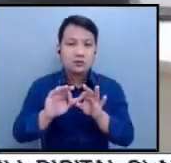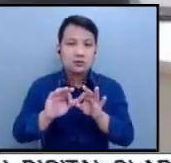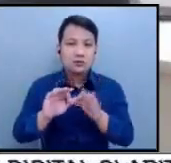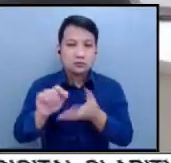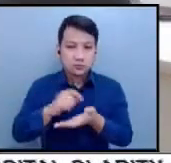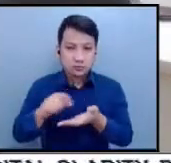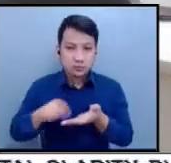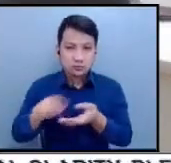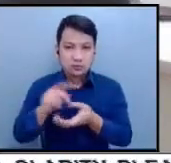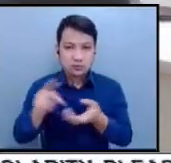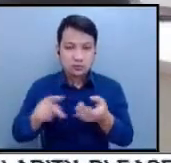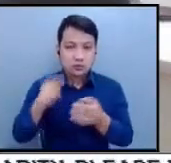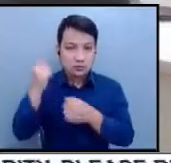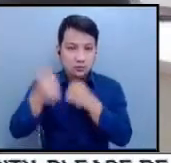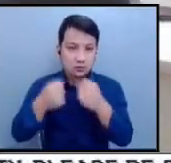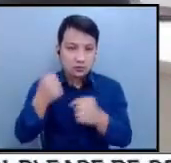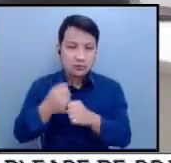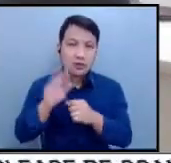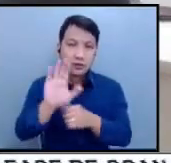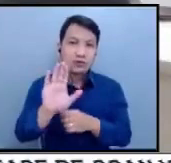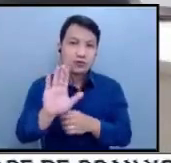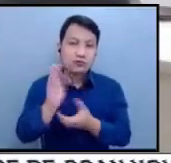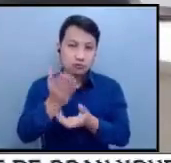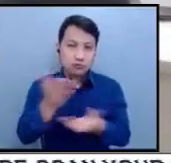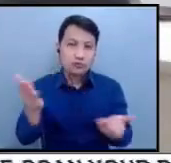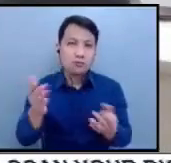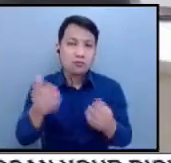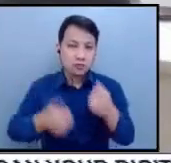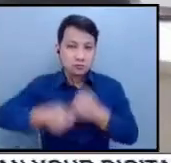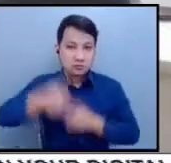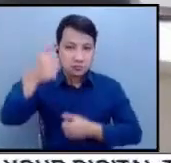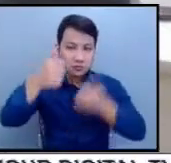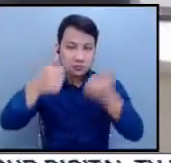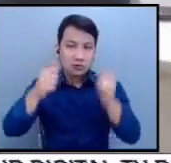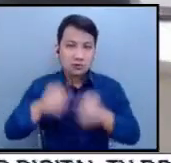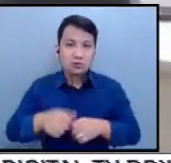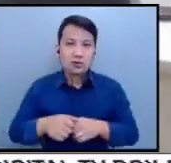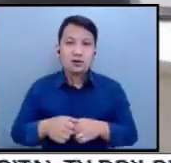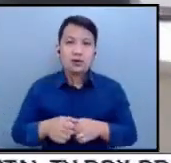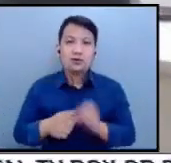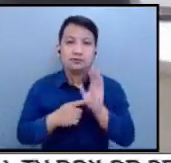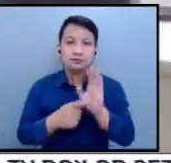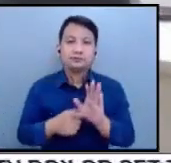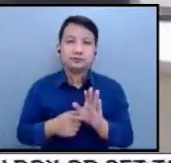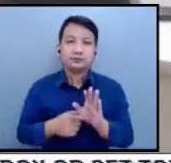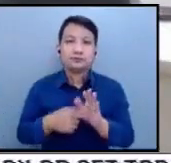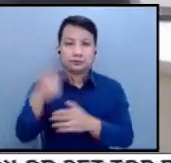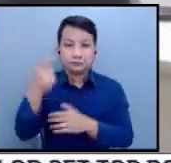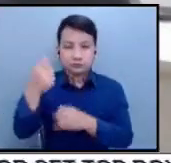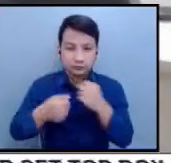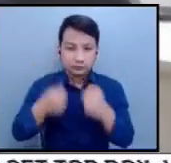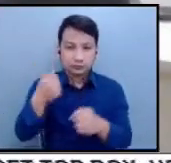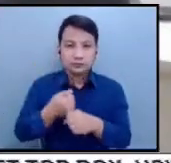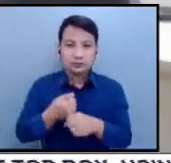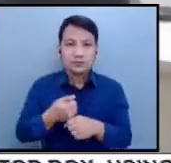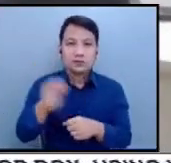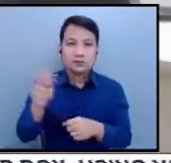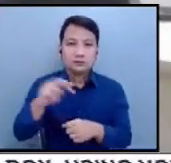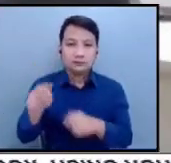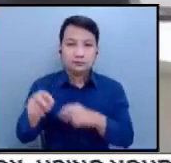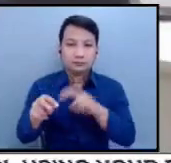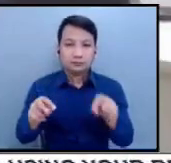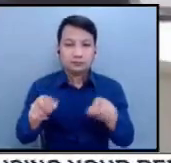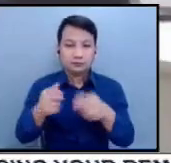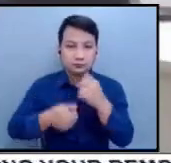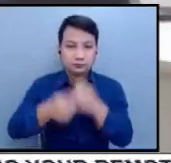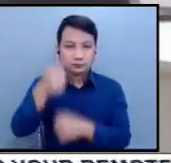Taon. Baka ito na po yung pagkakataon na kayo naman ang mahirang at manalo bilang Makata ng Taon para sa 2022. Ganon